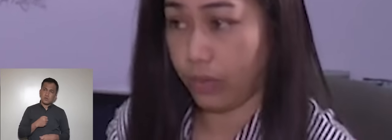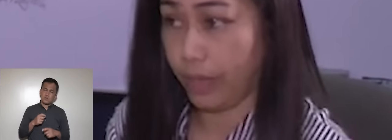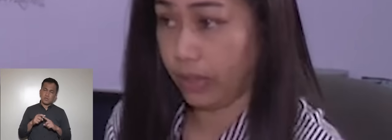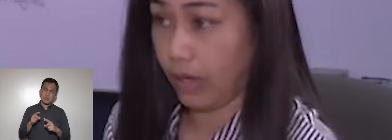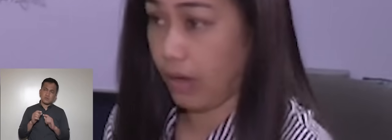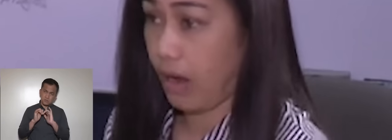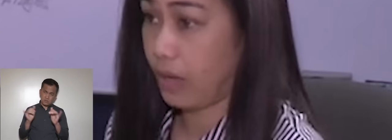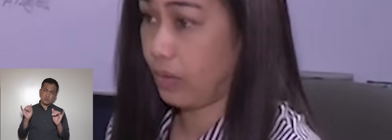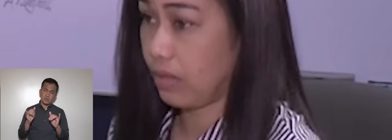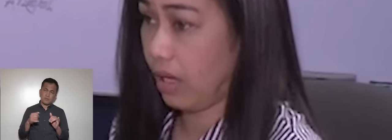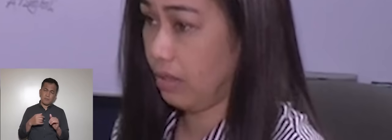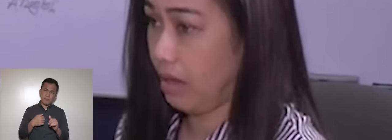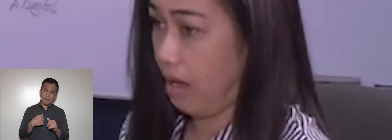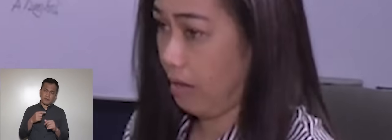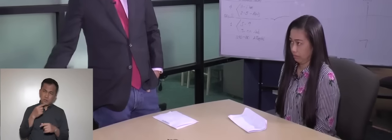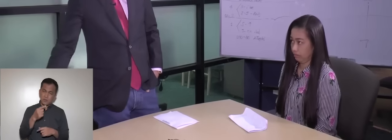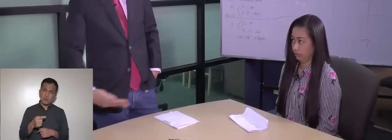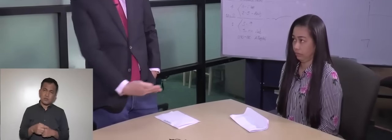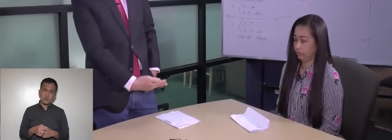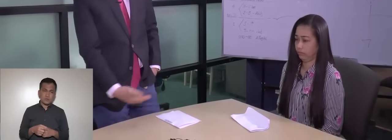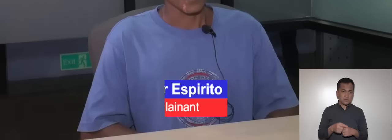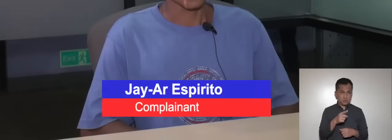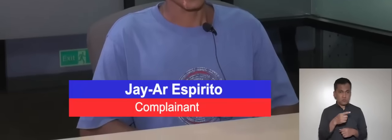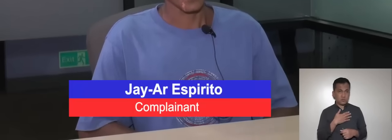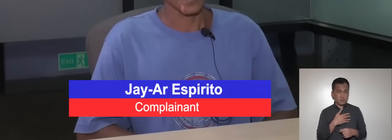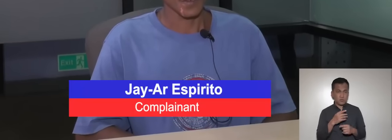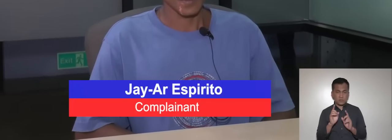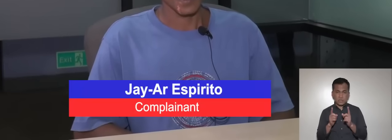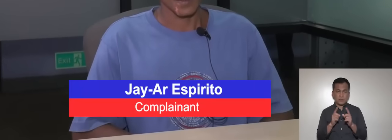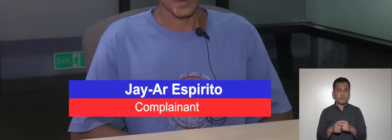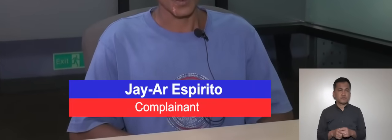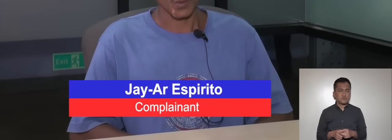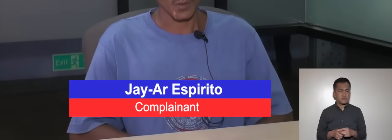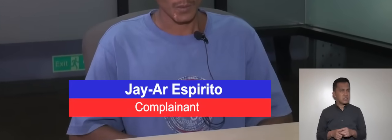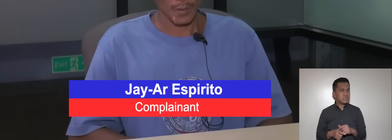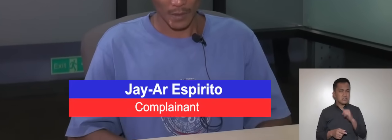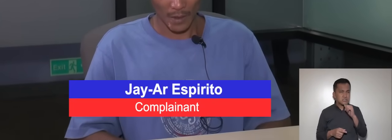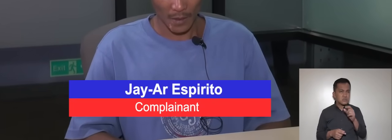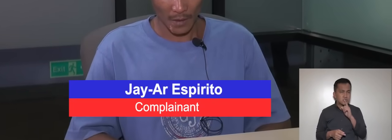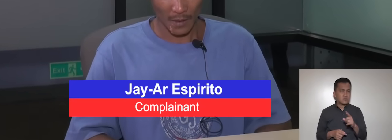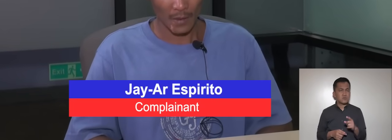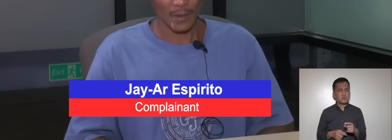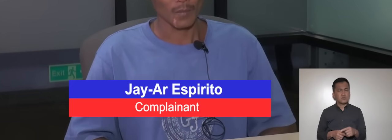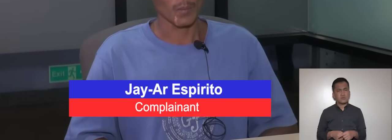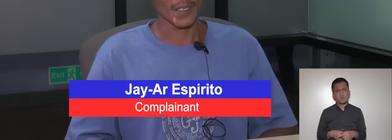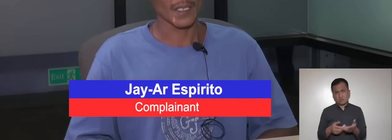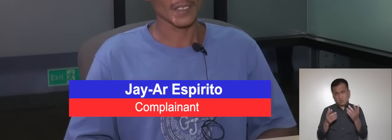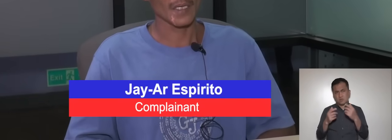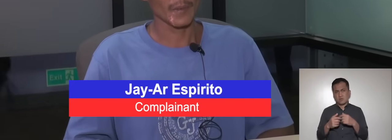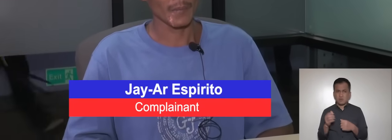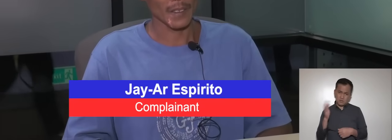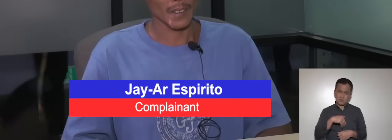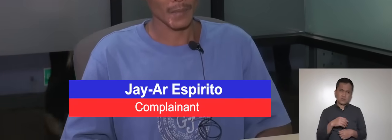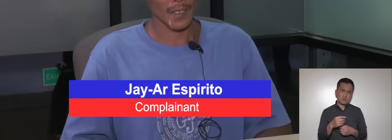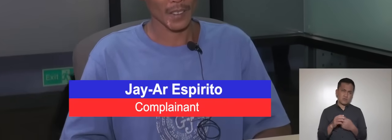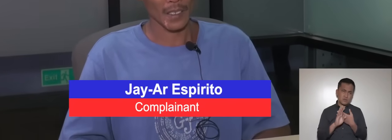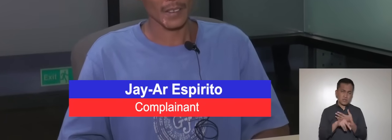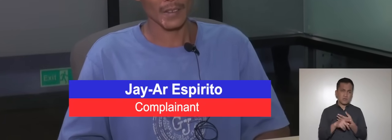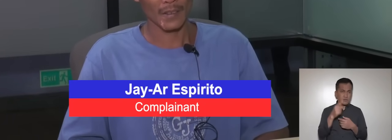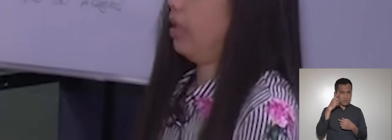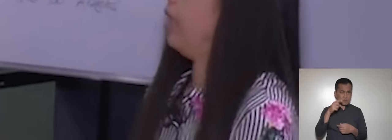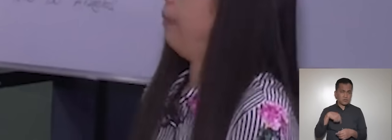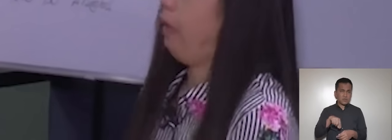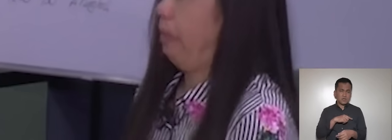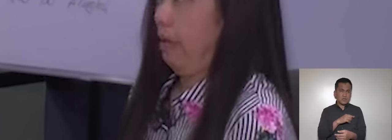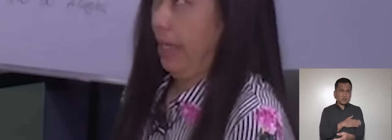Kasi ganun naman talaga ang ano ko sa kanya. Gusto mo magsalita? Hindi totoo. Hindi. Bumalik ka na sa amin para sa mga anak